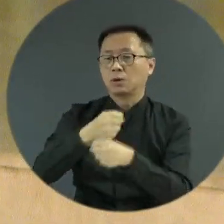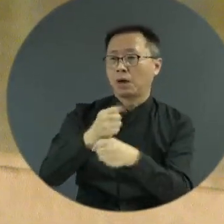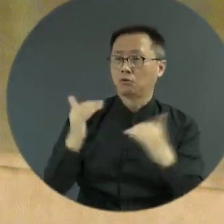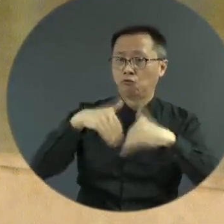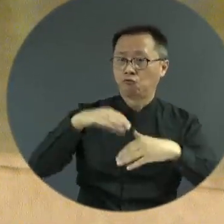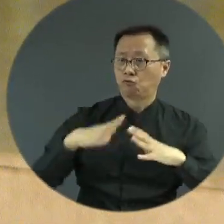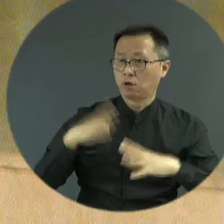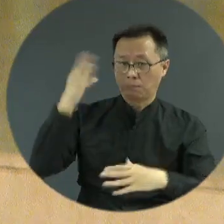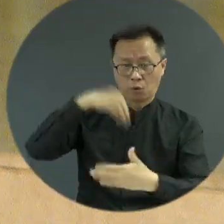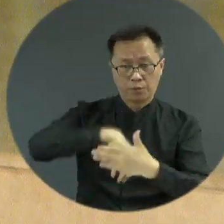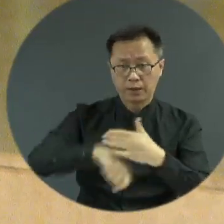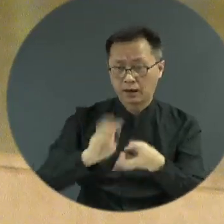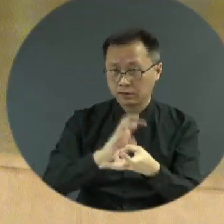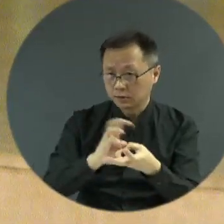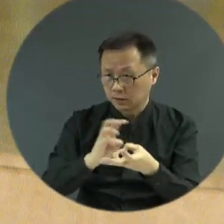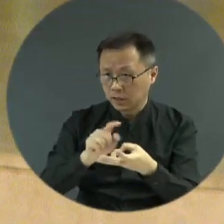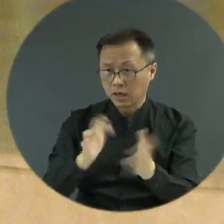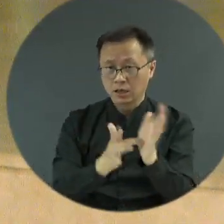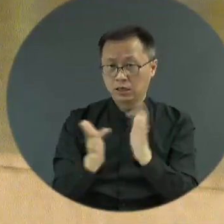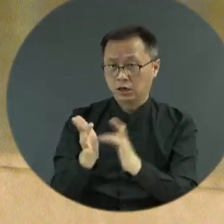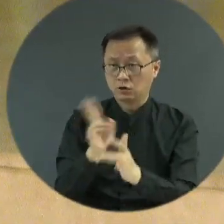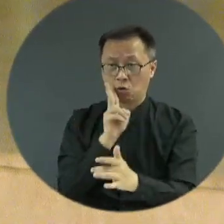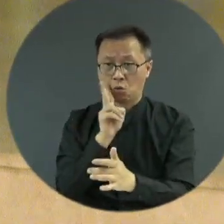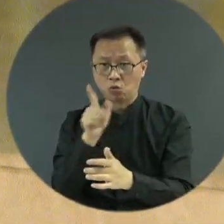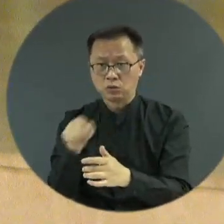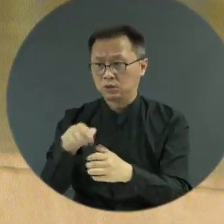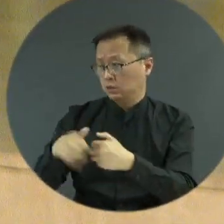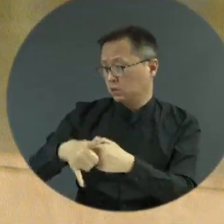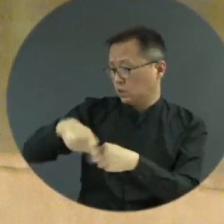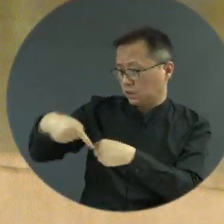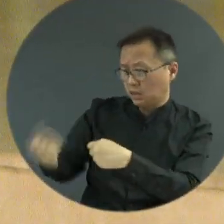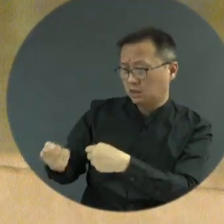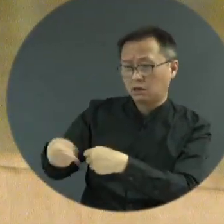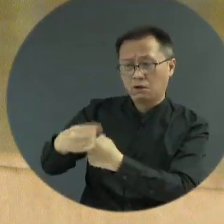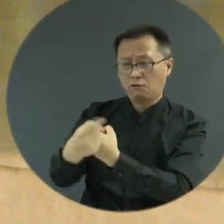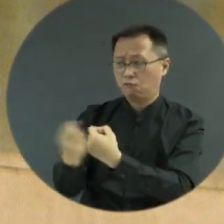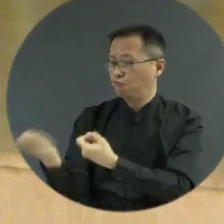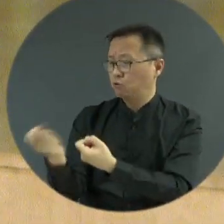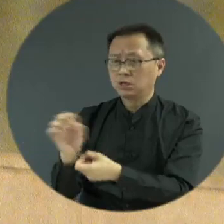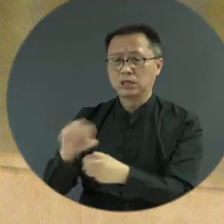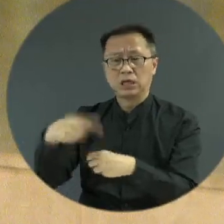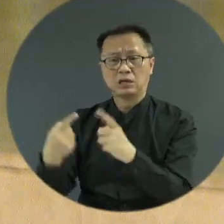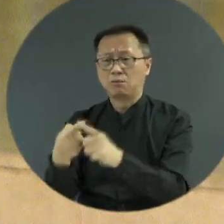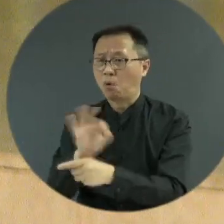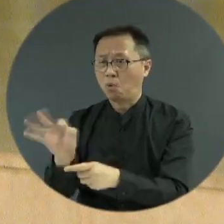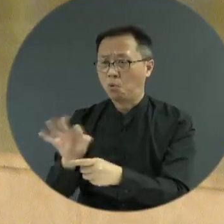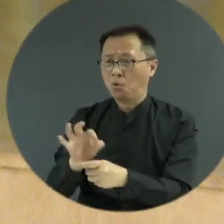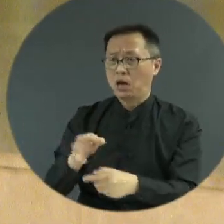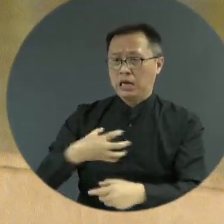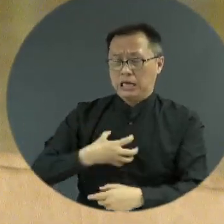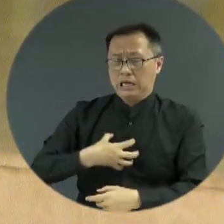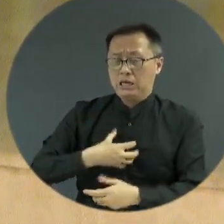中，耶稣身边呢好像没有任何人，他彻底地经历到孤独。